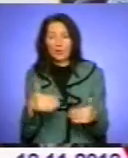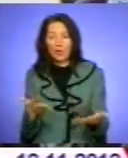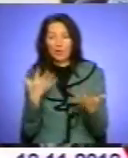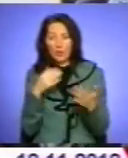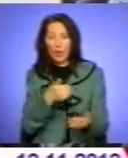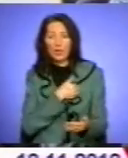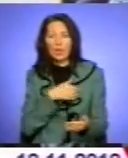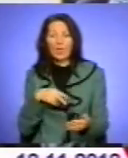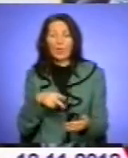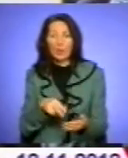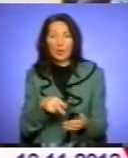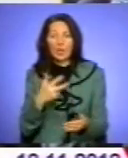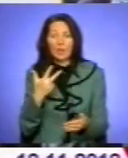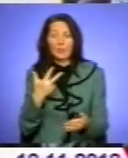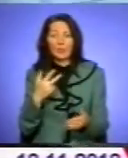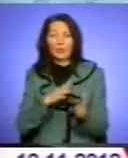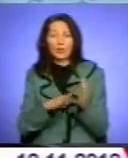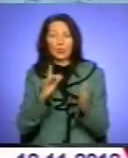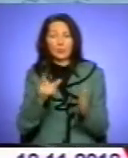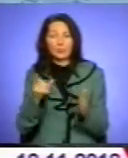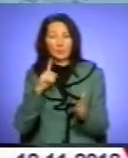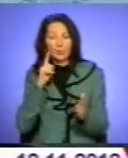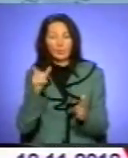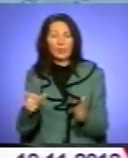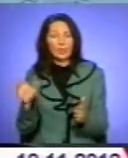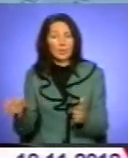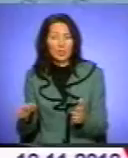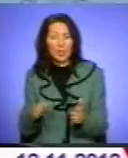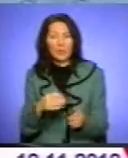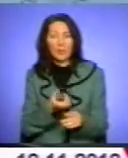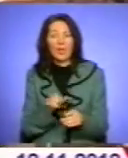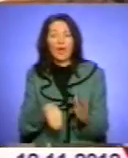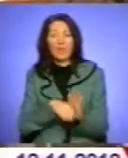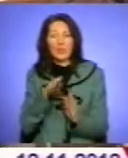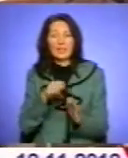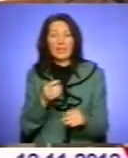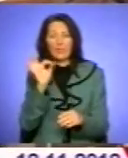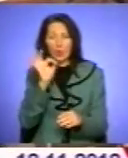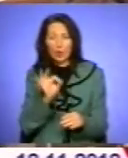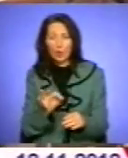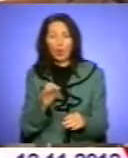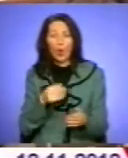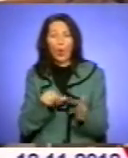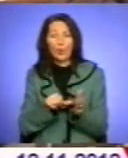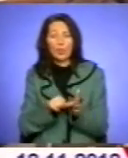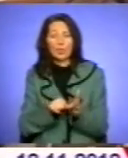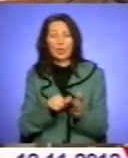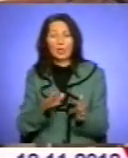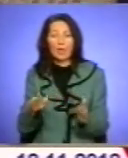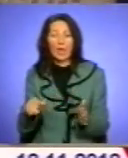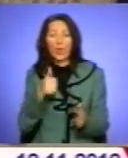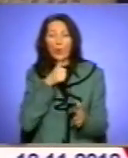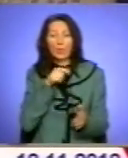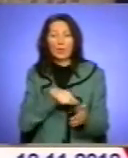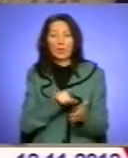895 юнаків та дівчат. Згідно із статистичними даними, де вищий відсоток участі абітурієнтів у пробному тестуванні, там вищі показники